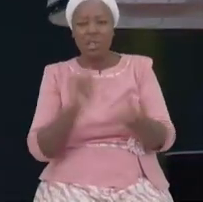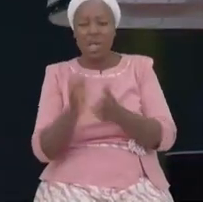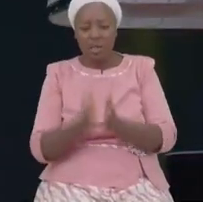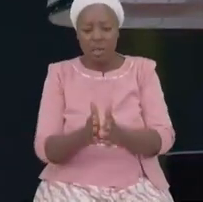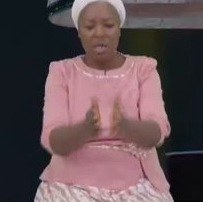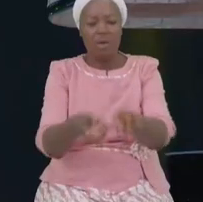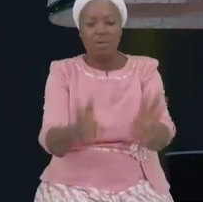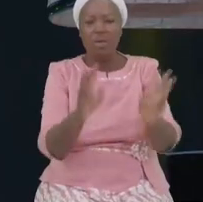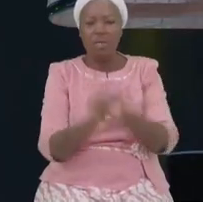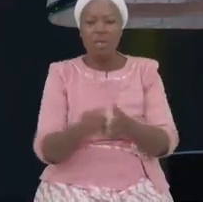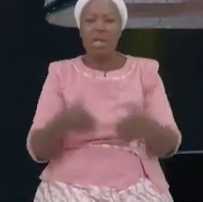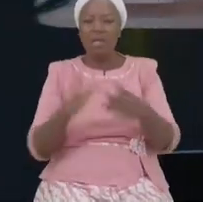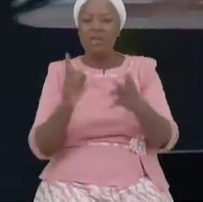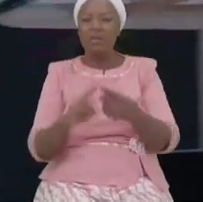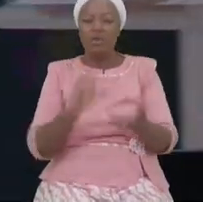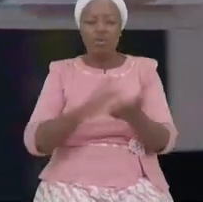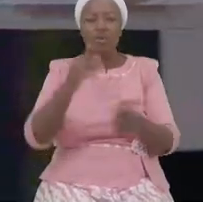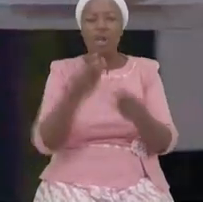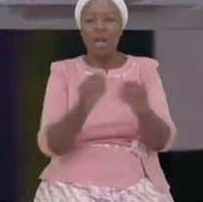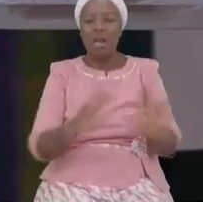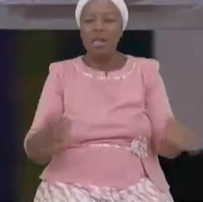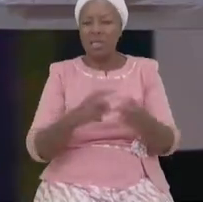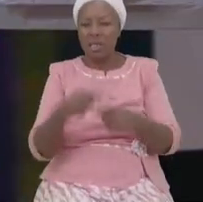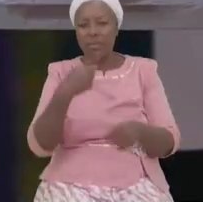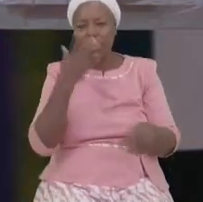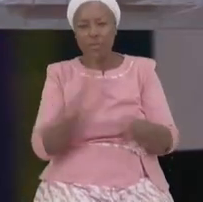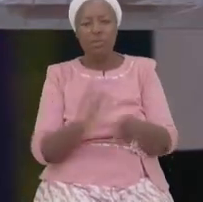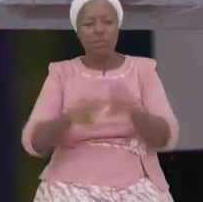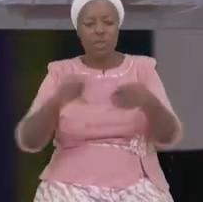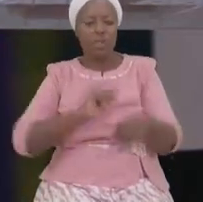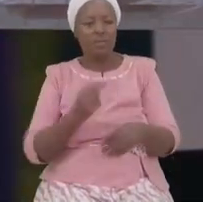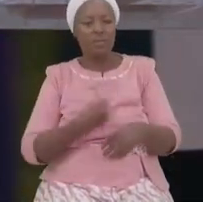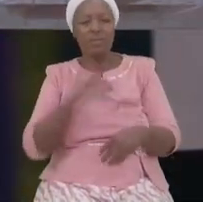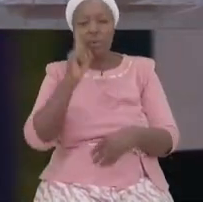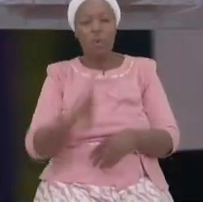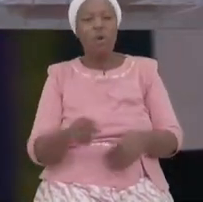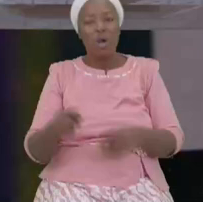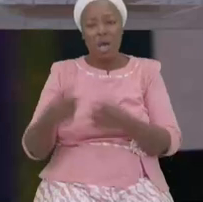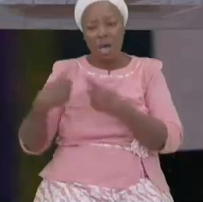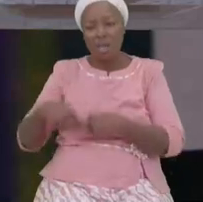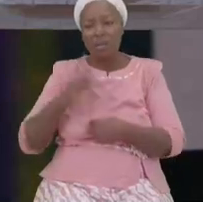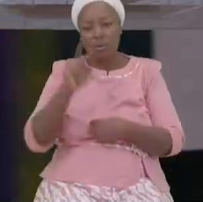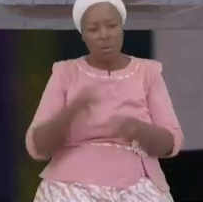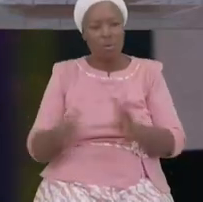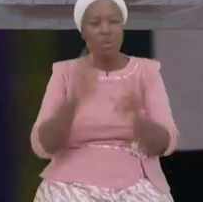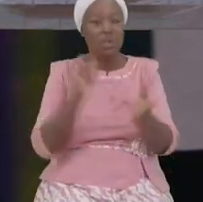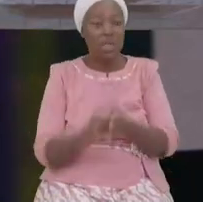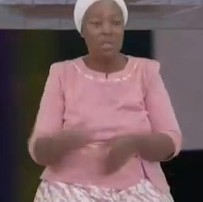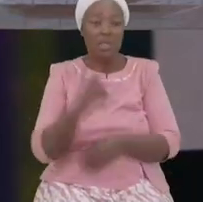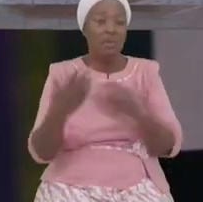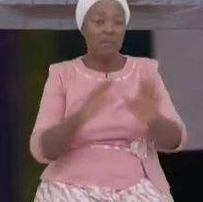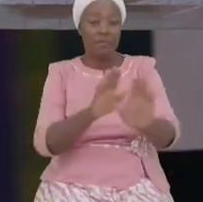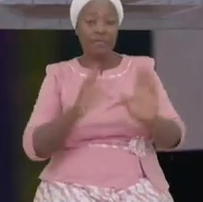à la gloire. Je leur donnerai le même cœur, je leur donnerai une même voix, afin qu'ils me